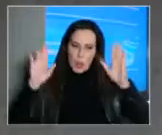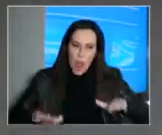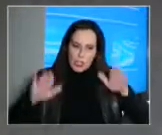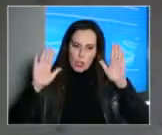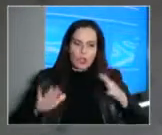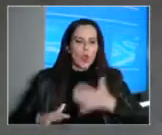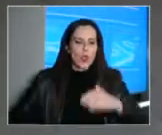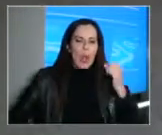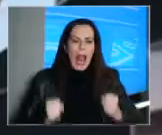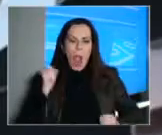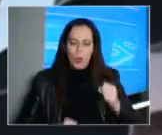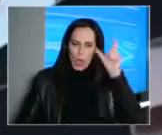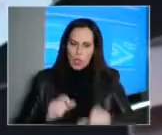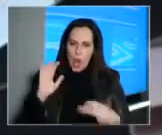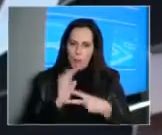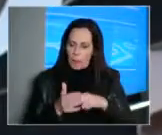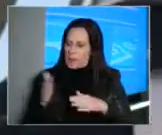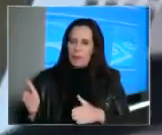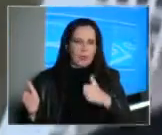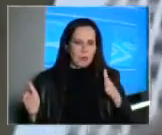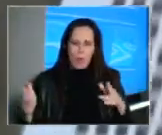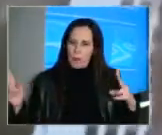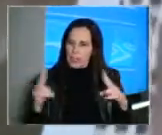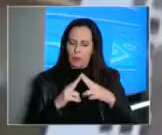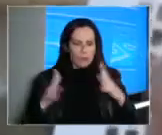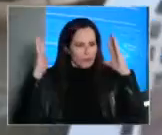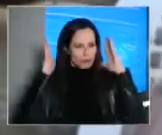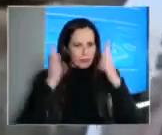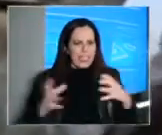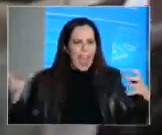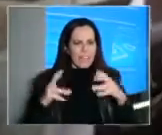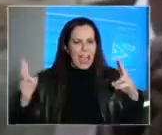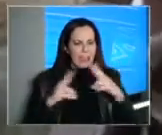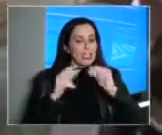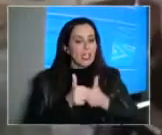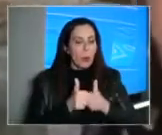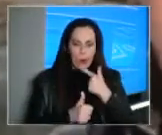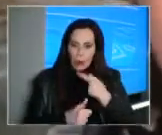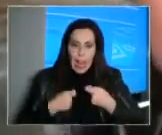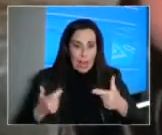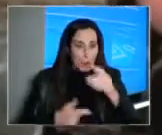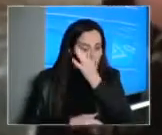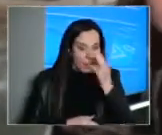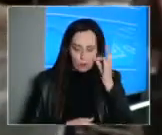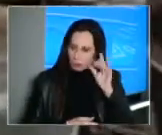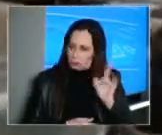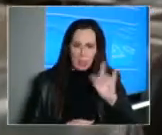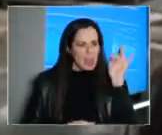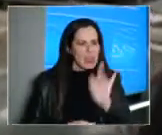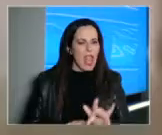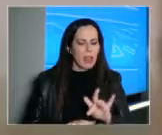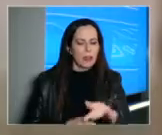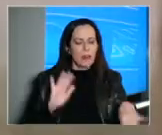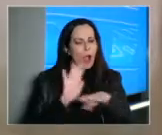חובבות ריצה. פוליטיקאים מימין ומשמאל בצרפת תקפו את דקטלון ואמרו שמחירת החיג'אב סותרת את